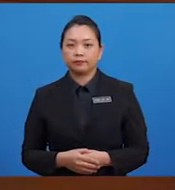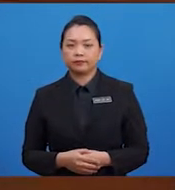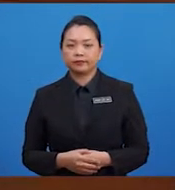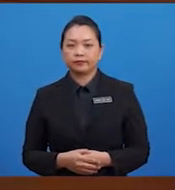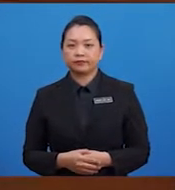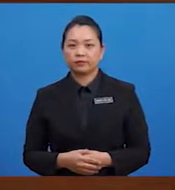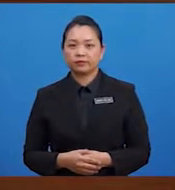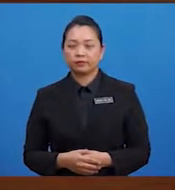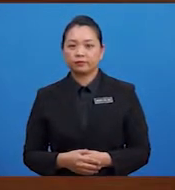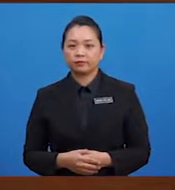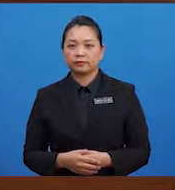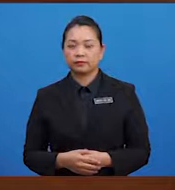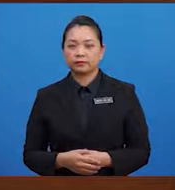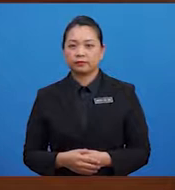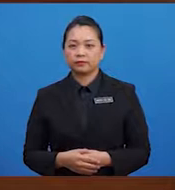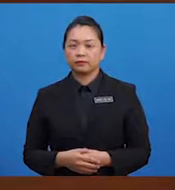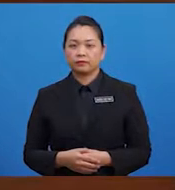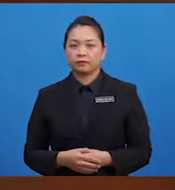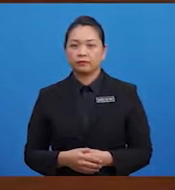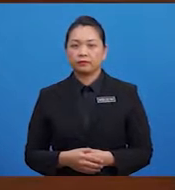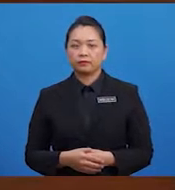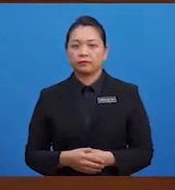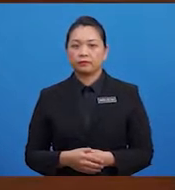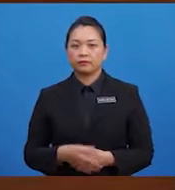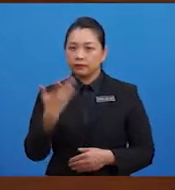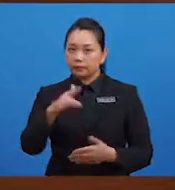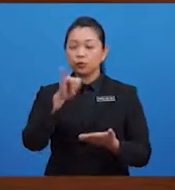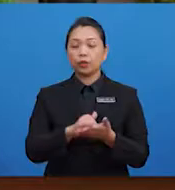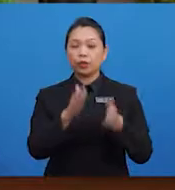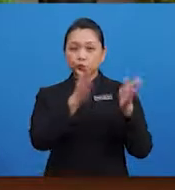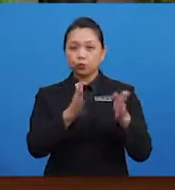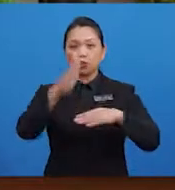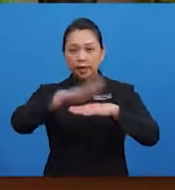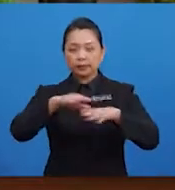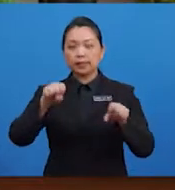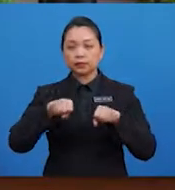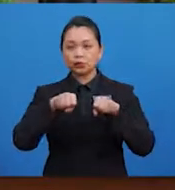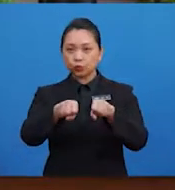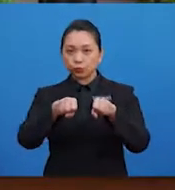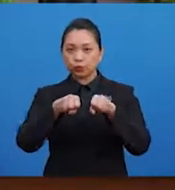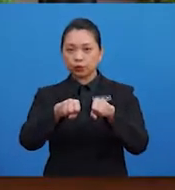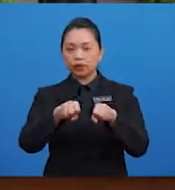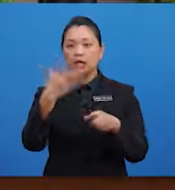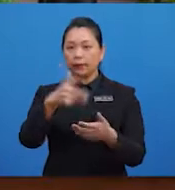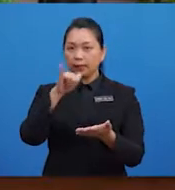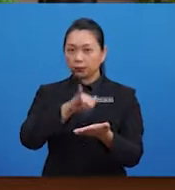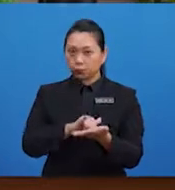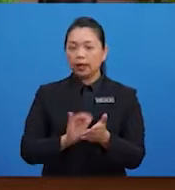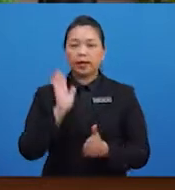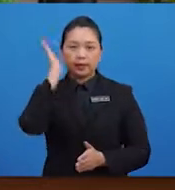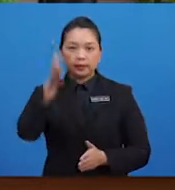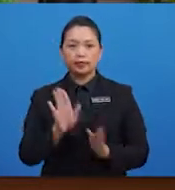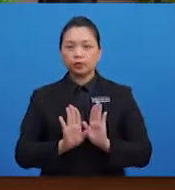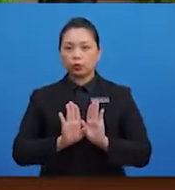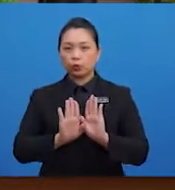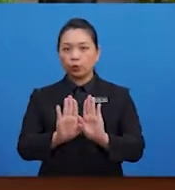mengandungi telur tetasan akan disusun di atas hatcher trolley. Dan hatcher trolley akan ditolak ke dalam